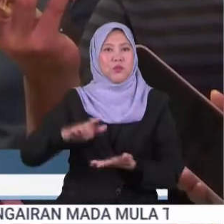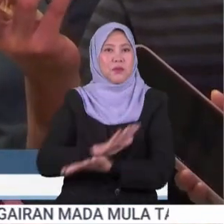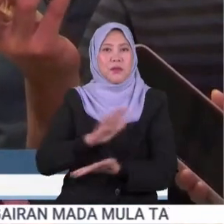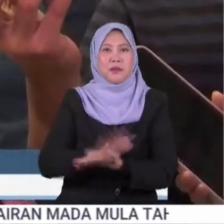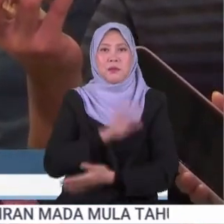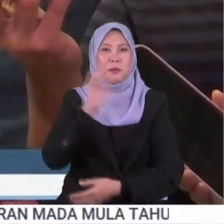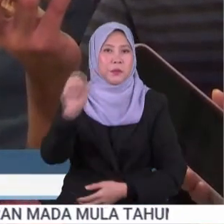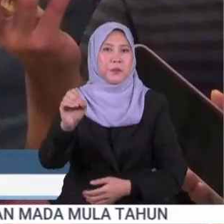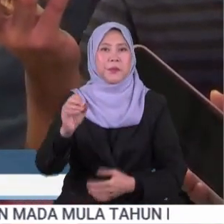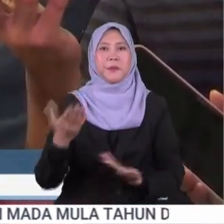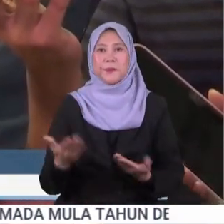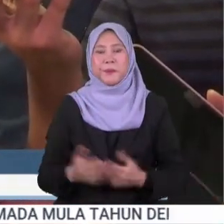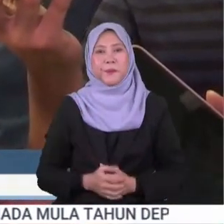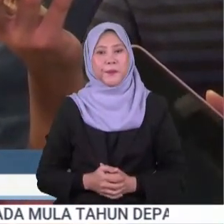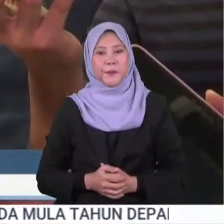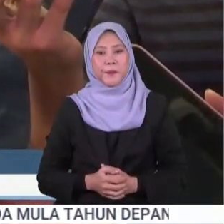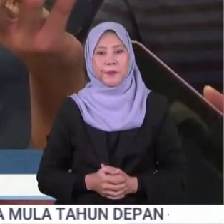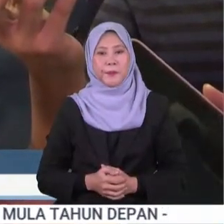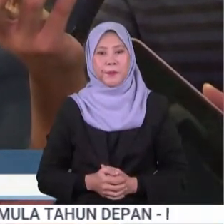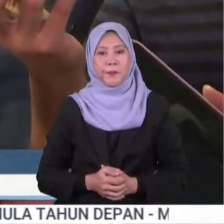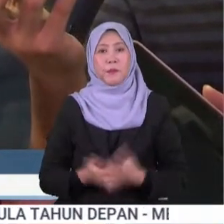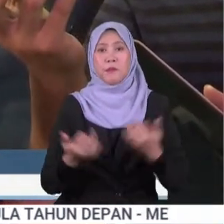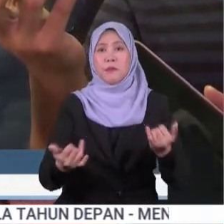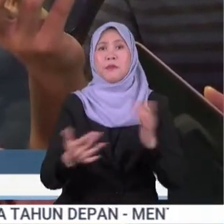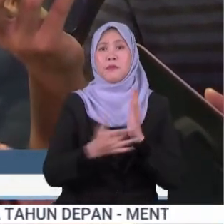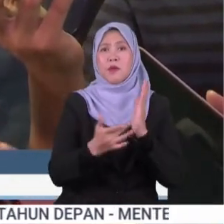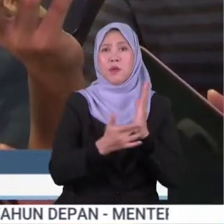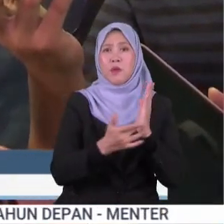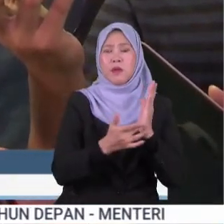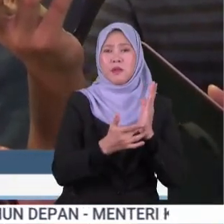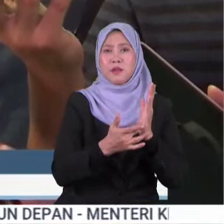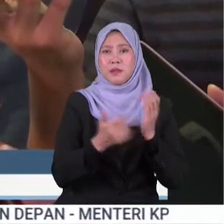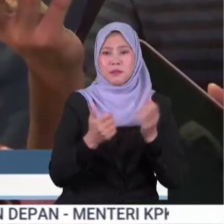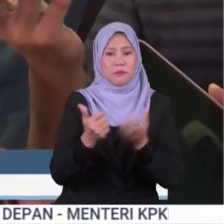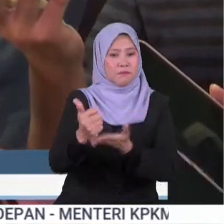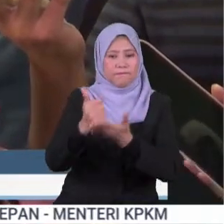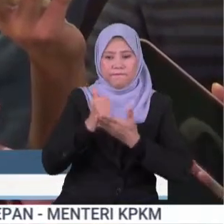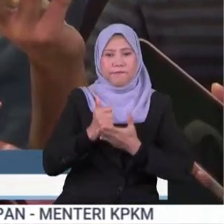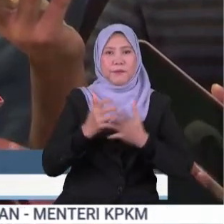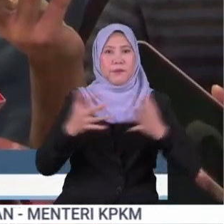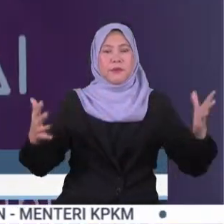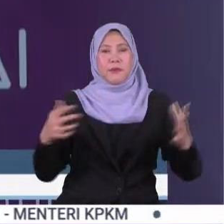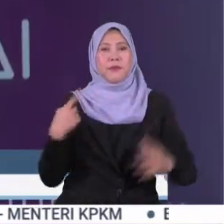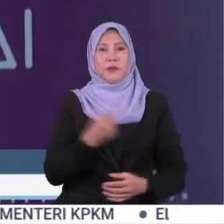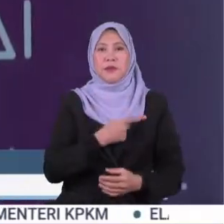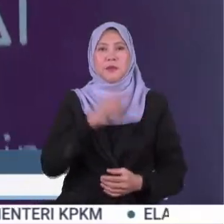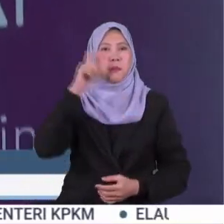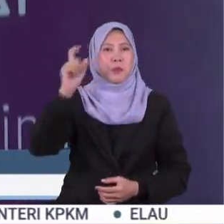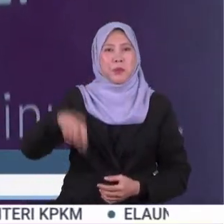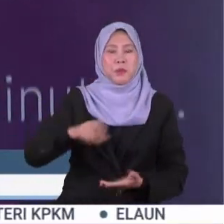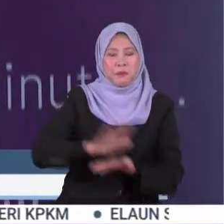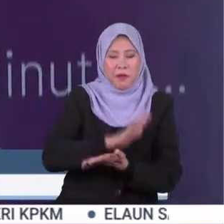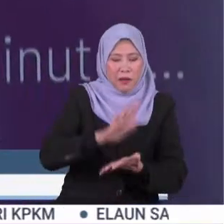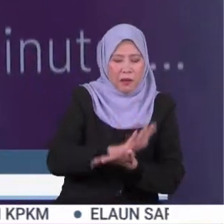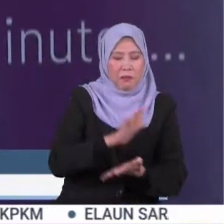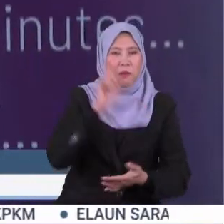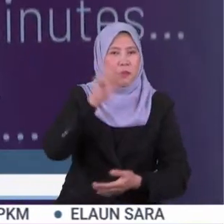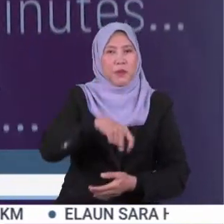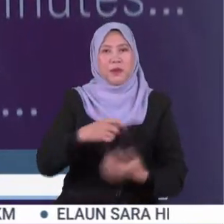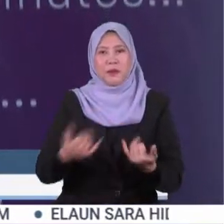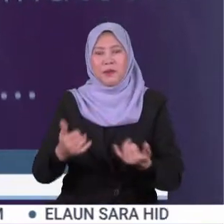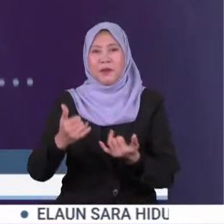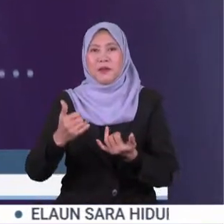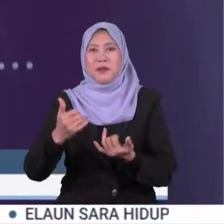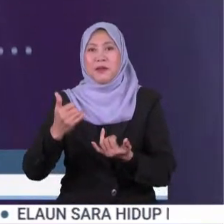As you all know, you know the technology of generative AI really helps a lot. Especially we are in paperwork, we want to make it digital. I